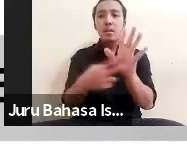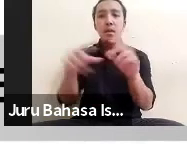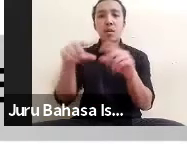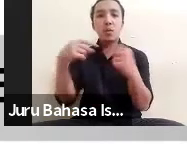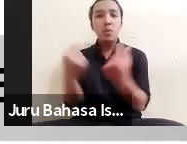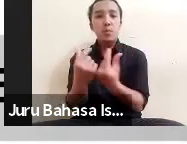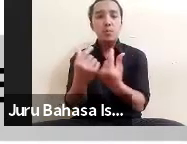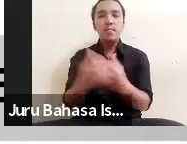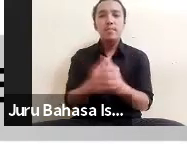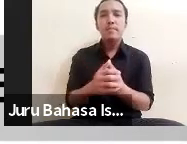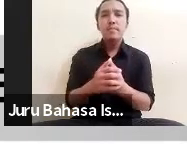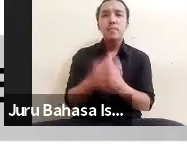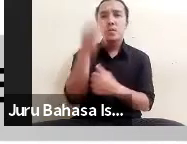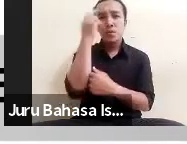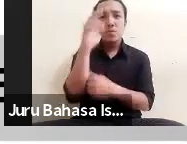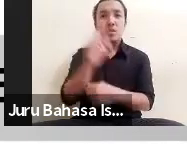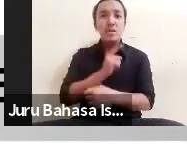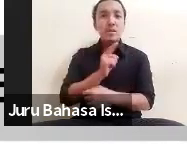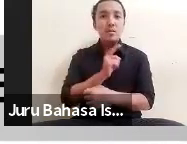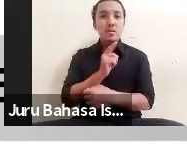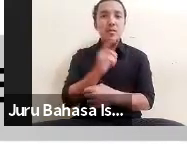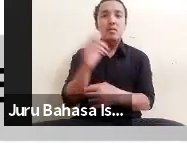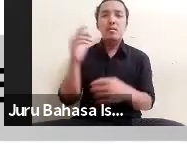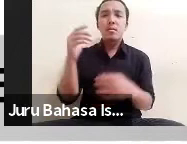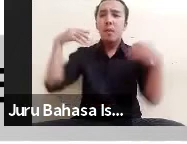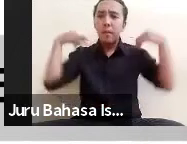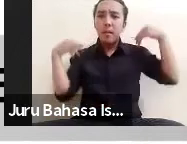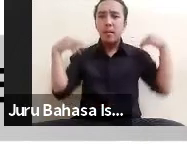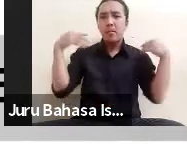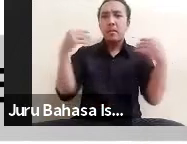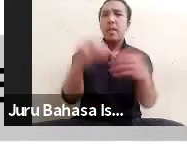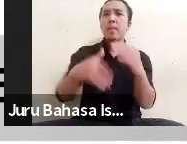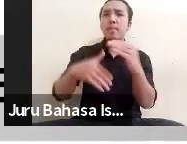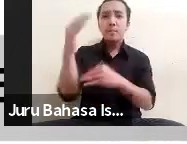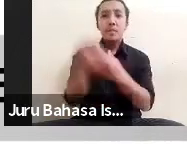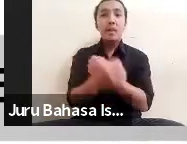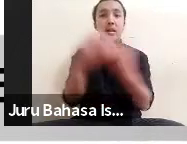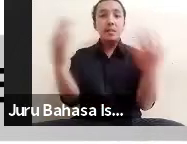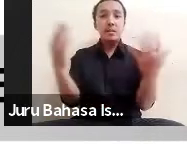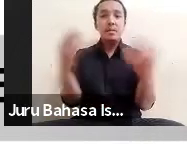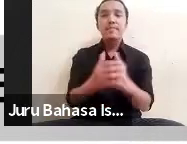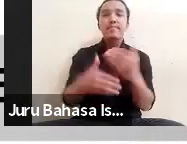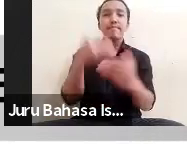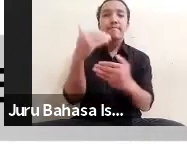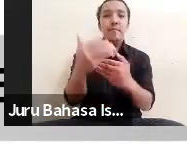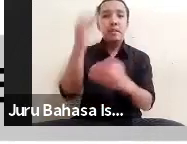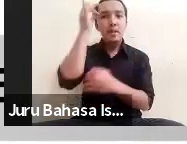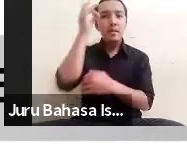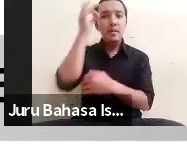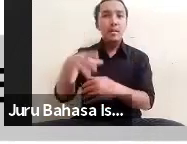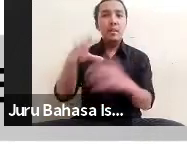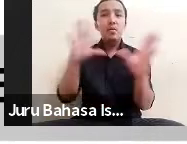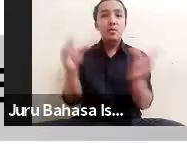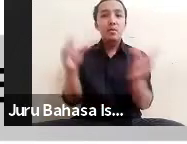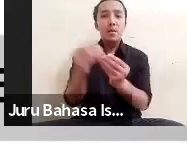atau difabilitas ini juga menjadi lebih jelas begitu. Kemudian di desa inklusi ada indikator yang kedua,